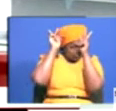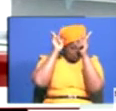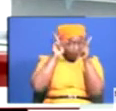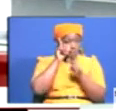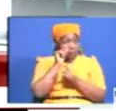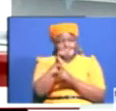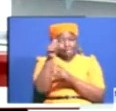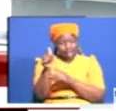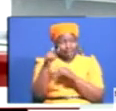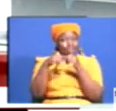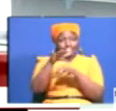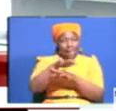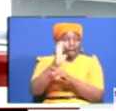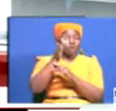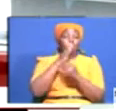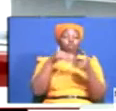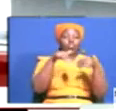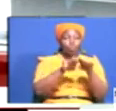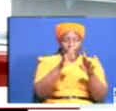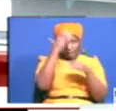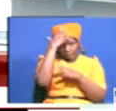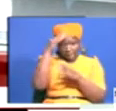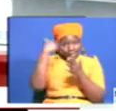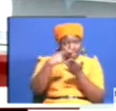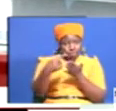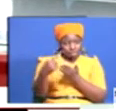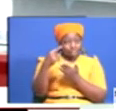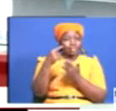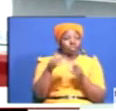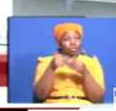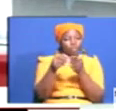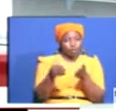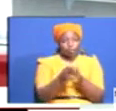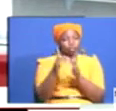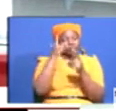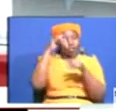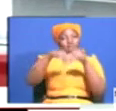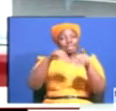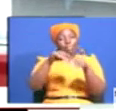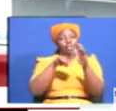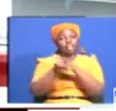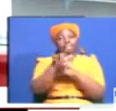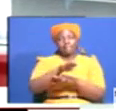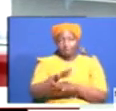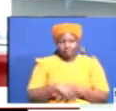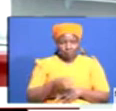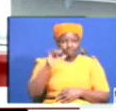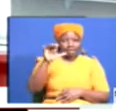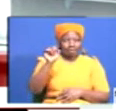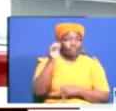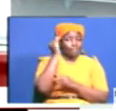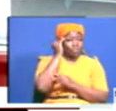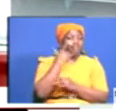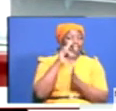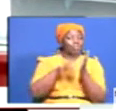29 kutoa nafasi ya kufanyika kwa uchaguzi katika maeneo hayo. Waziri wa elimu Prof George Magoha amesema shule